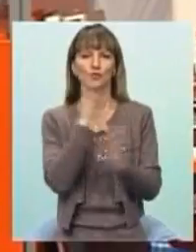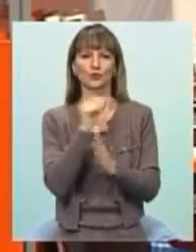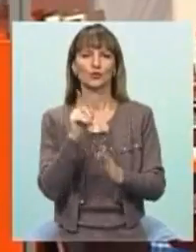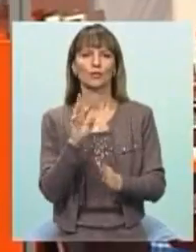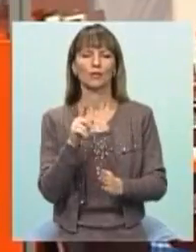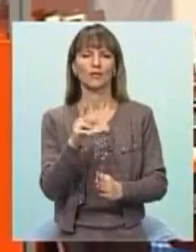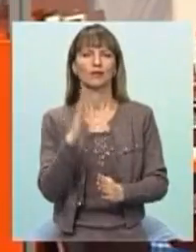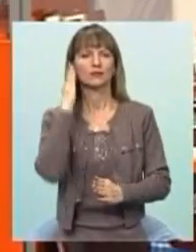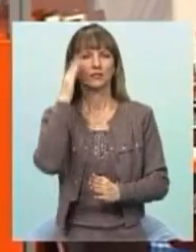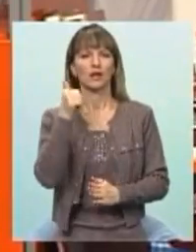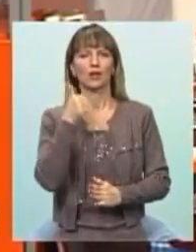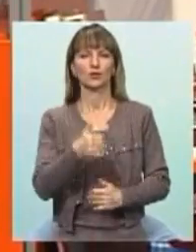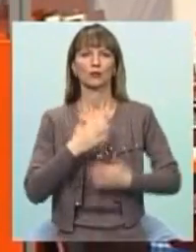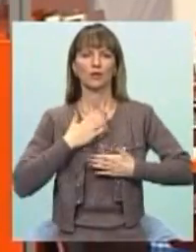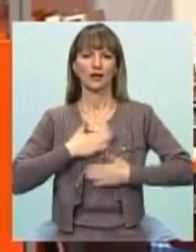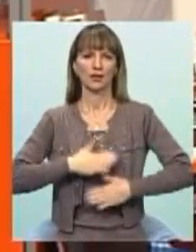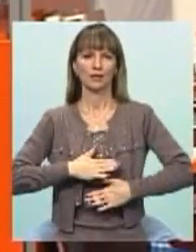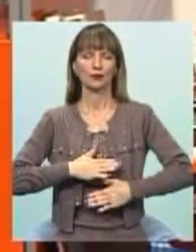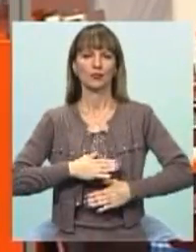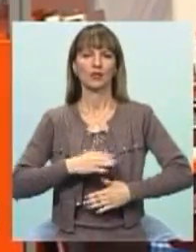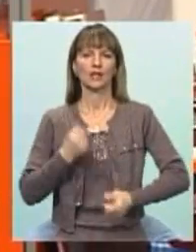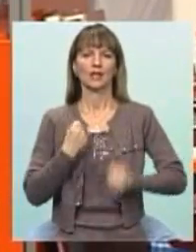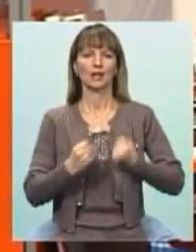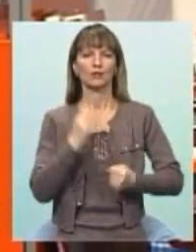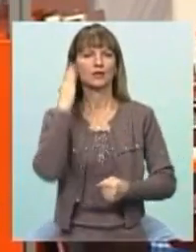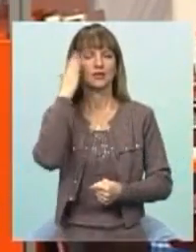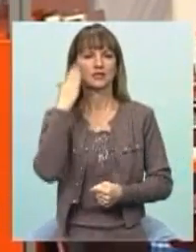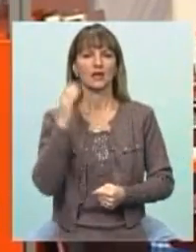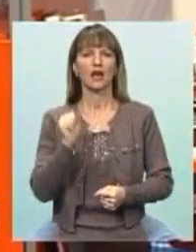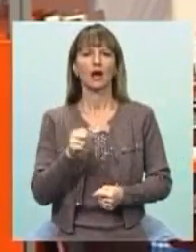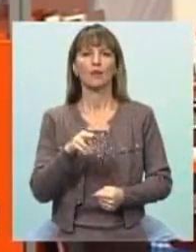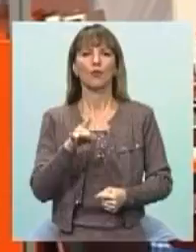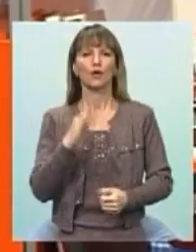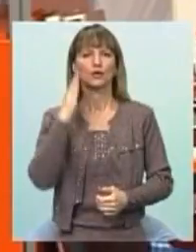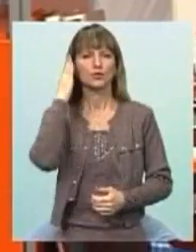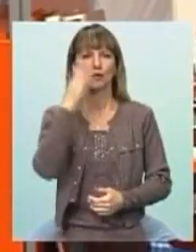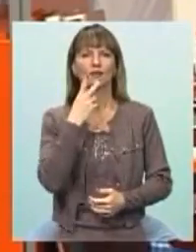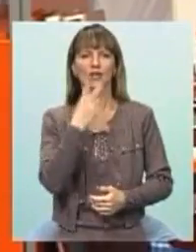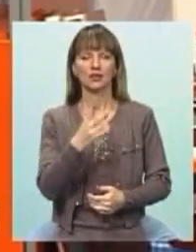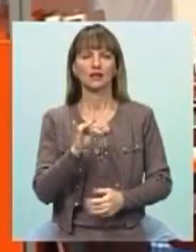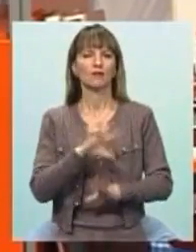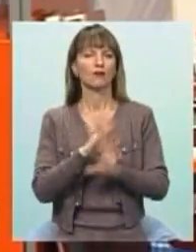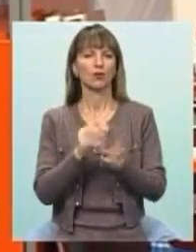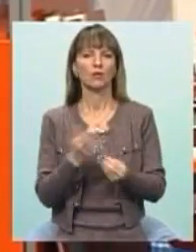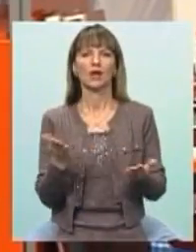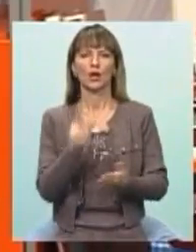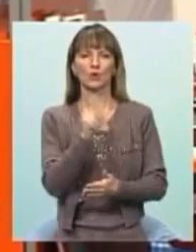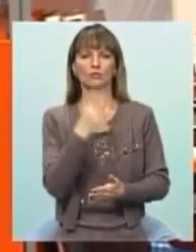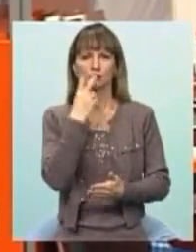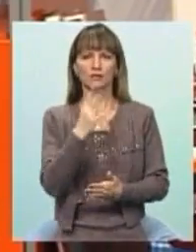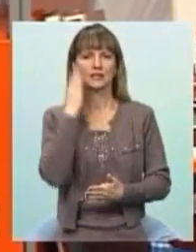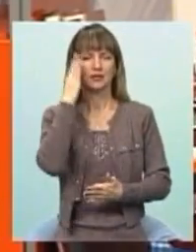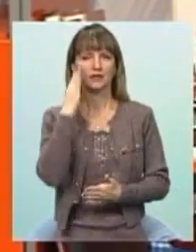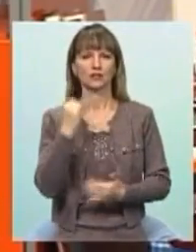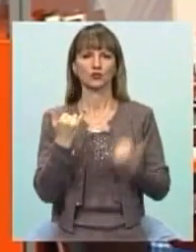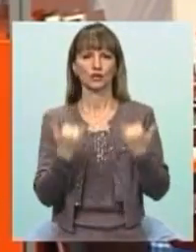дійсно такі гарні, приємні та міцні сни. Ну, а про сновидіння та і взагалі, як людям сняться сни, ми